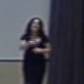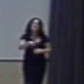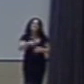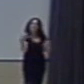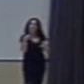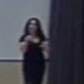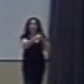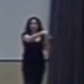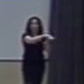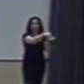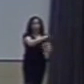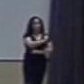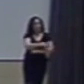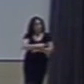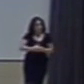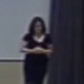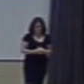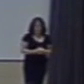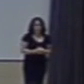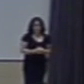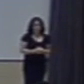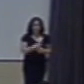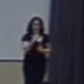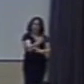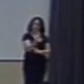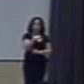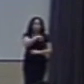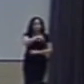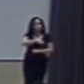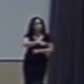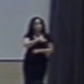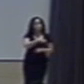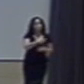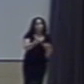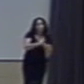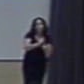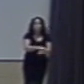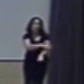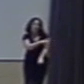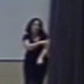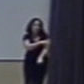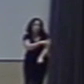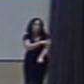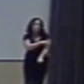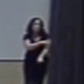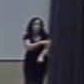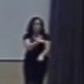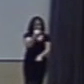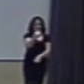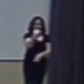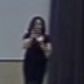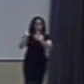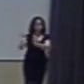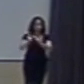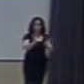valents i que posin els seus valors més en... que sàpiguen anteposar